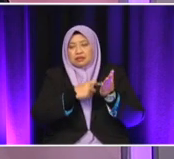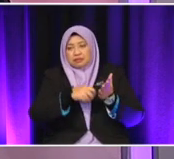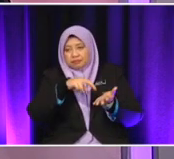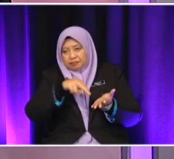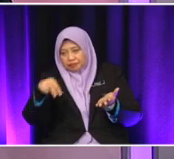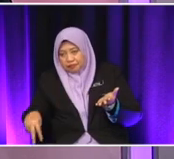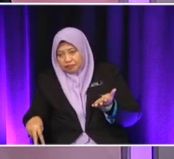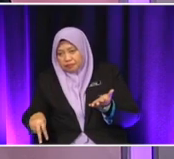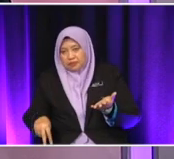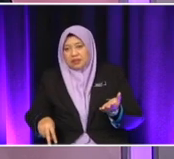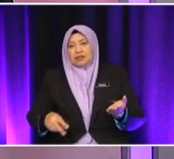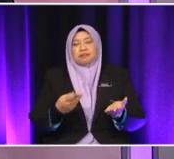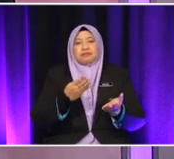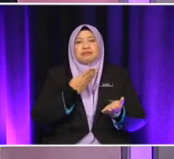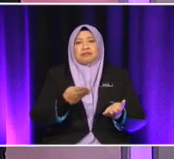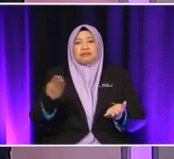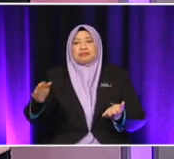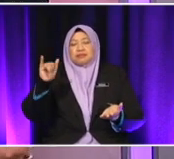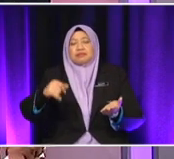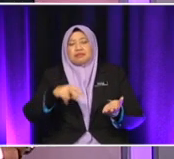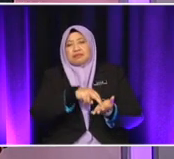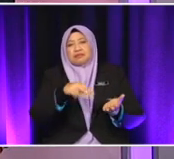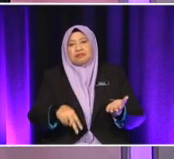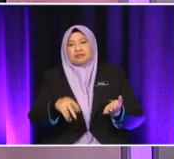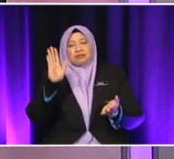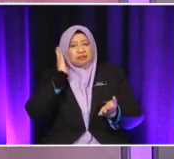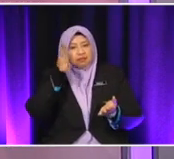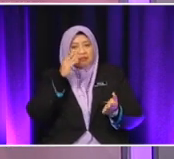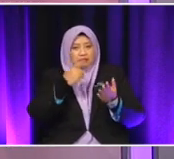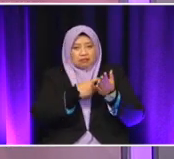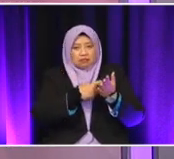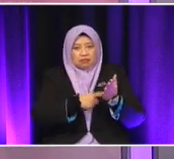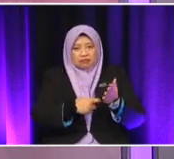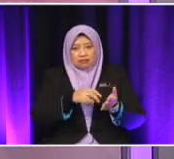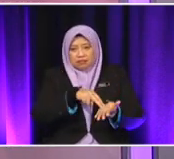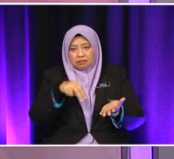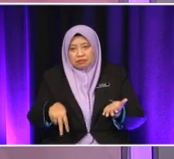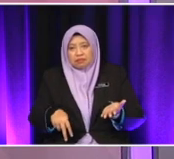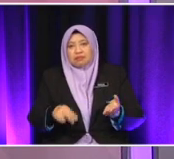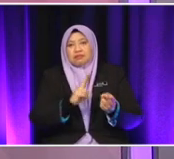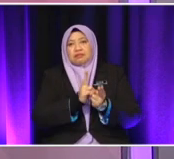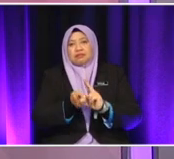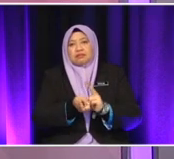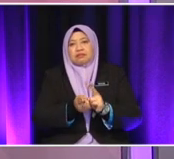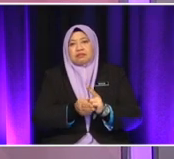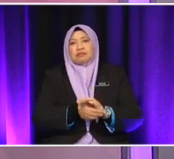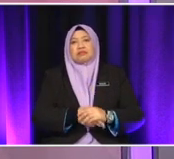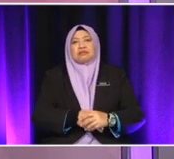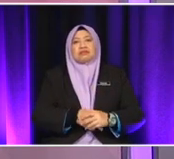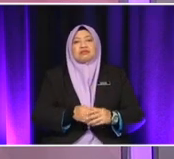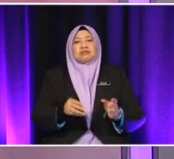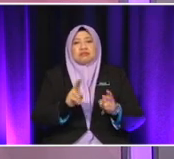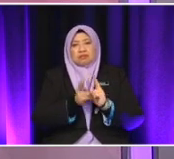quantity yang sanggup ditawar oleh Firma juga akan turun ini kita panggilkan sebagai berubah secara positif ataupun